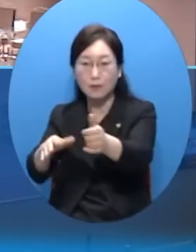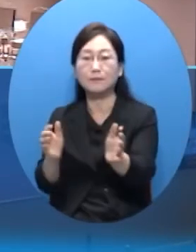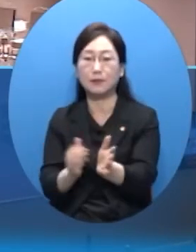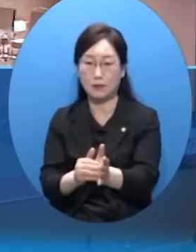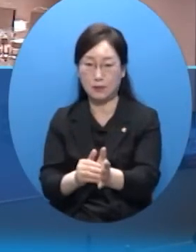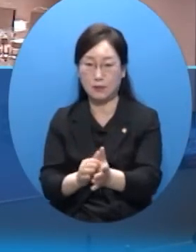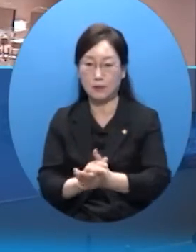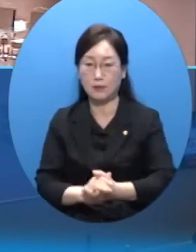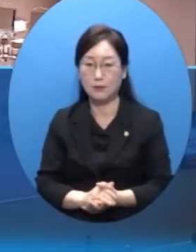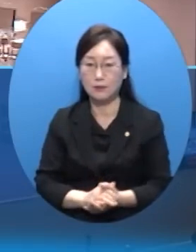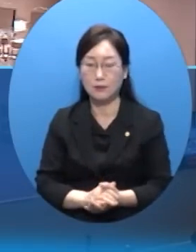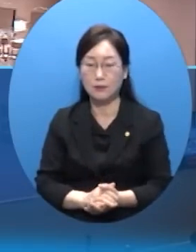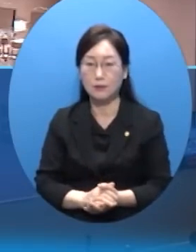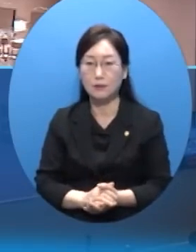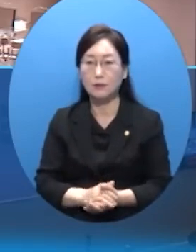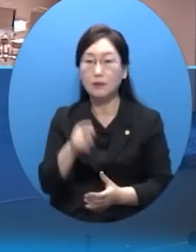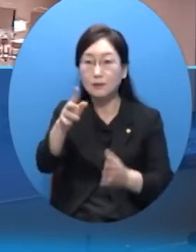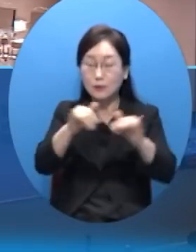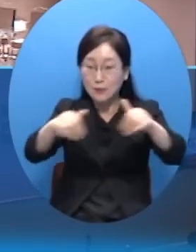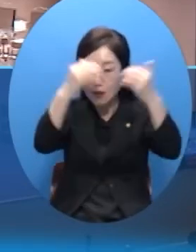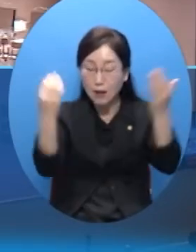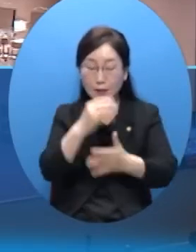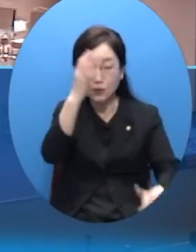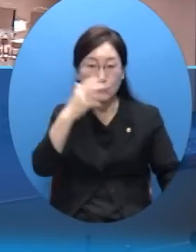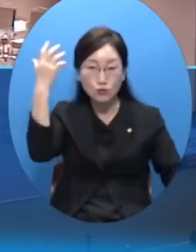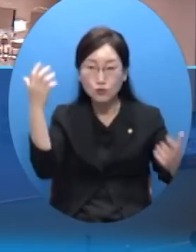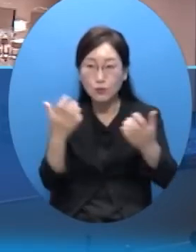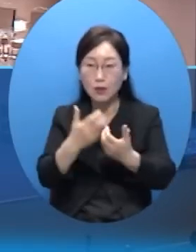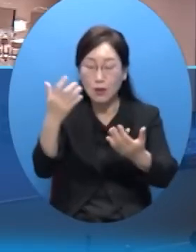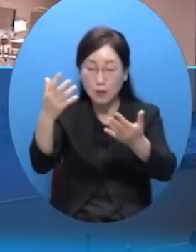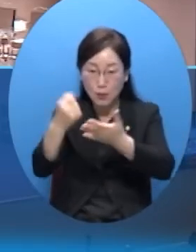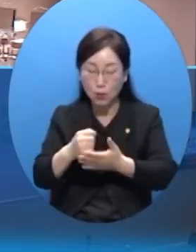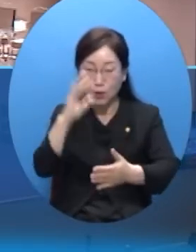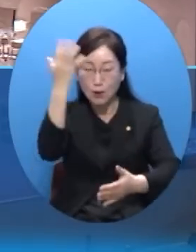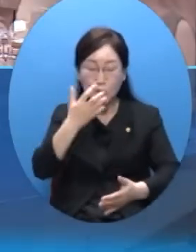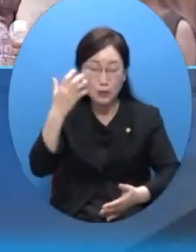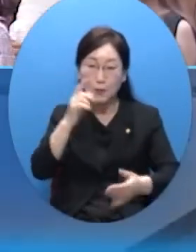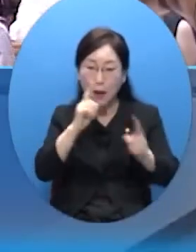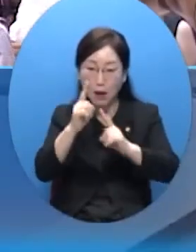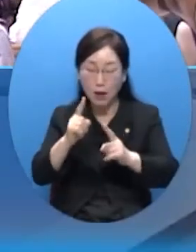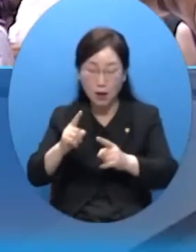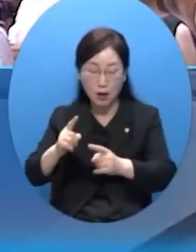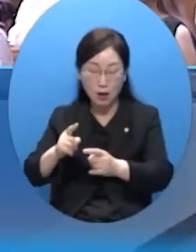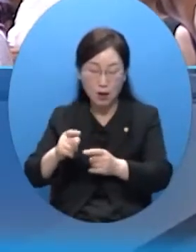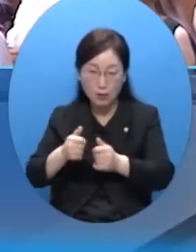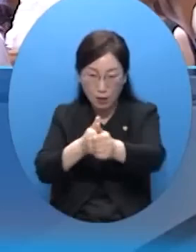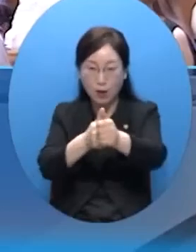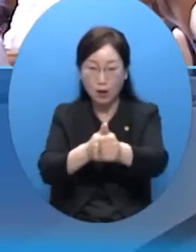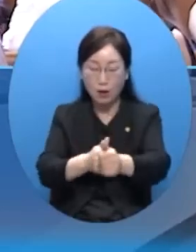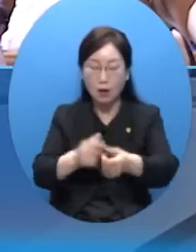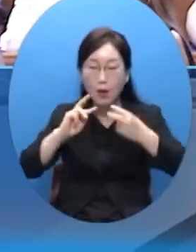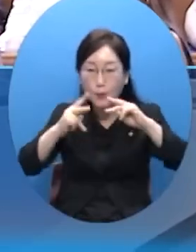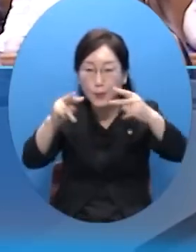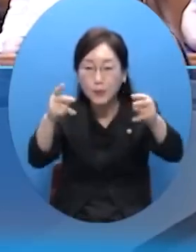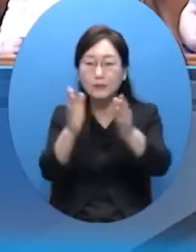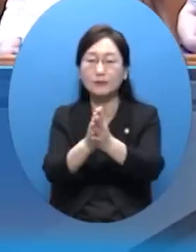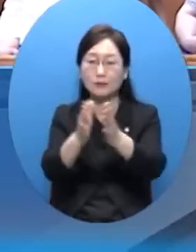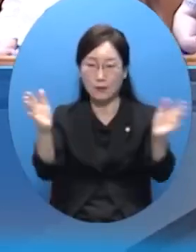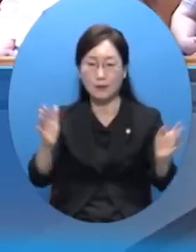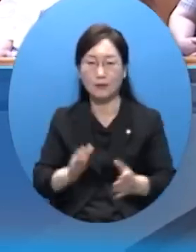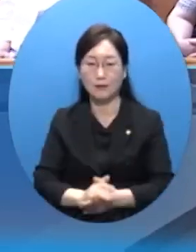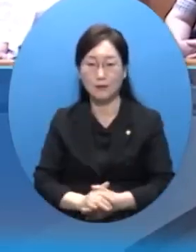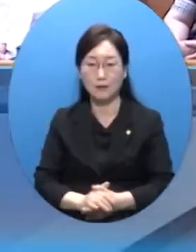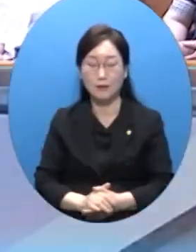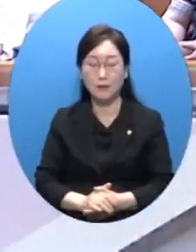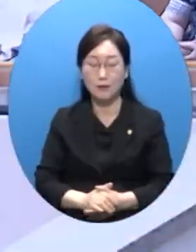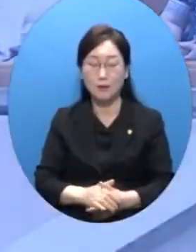있더니 그들이 다 성의 충만함을 받고 성의 말하가심을 따라 다른 언어들로 말하기를 시작하니라.